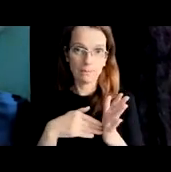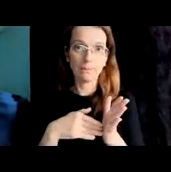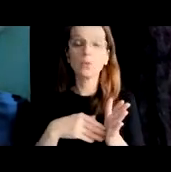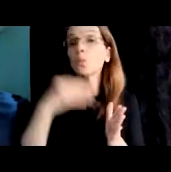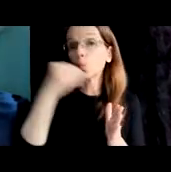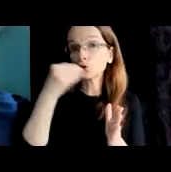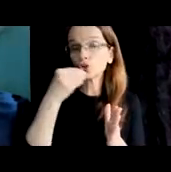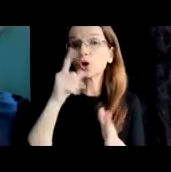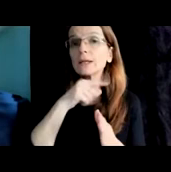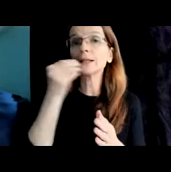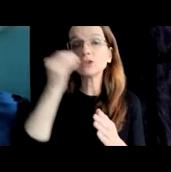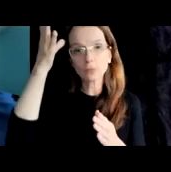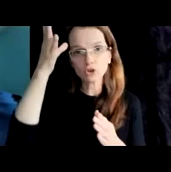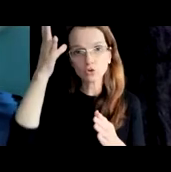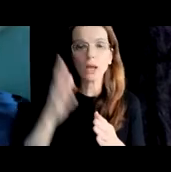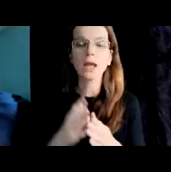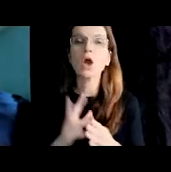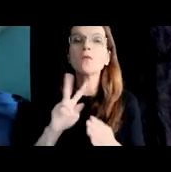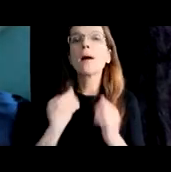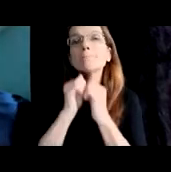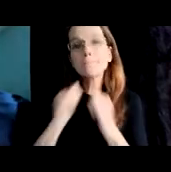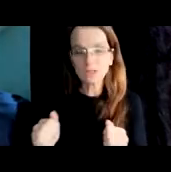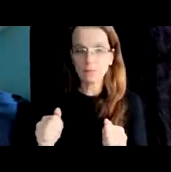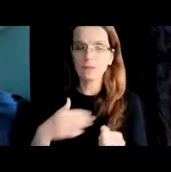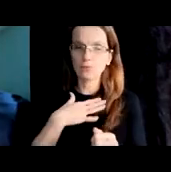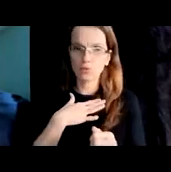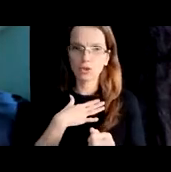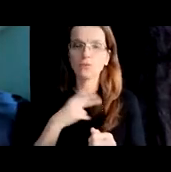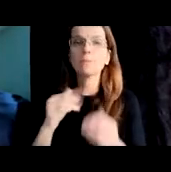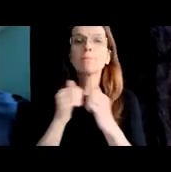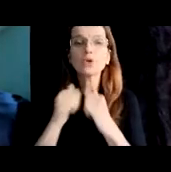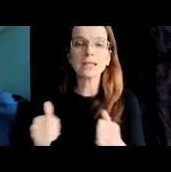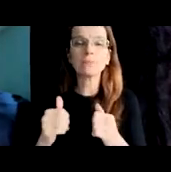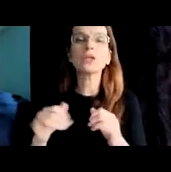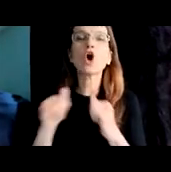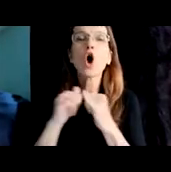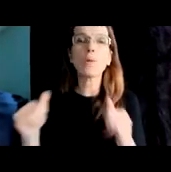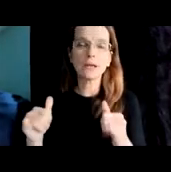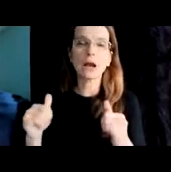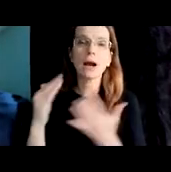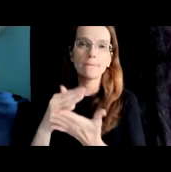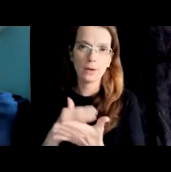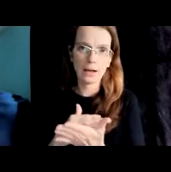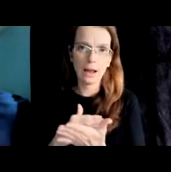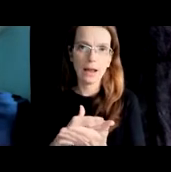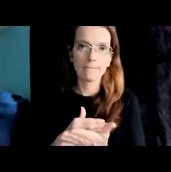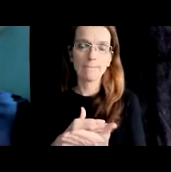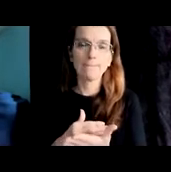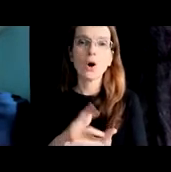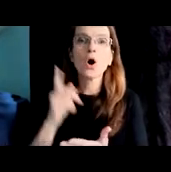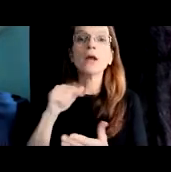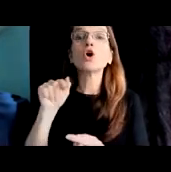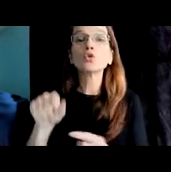učijo in izobražujejo v posebnem šolstvu oziroma posebnih oblikah programov in tudi od